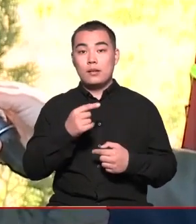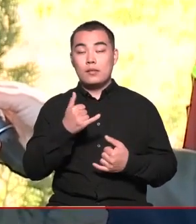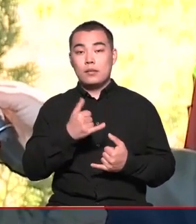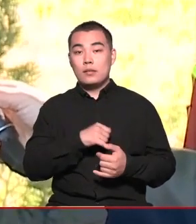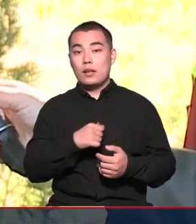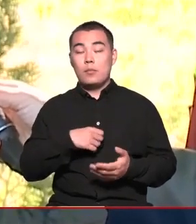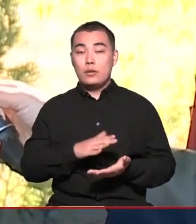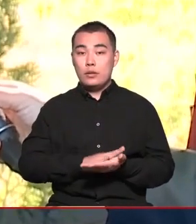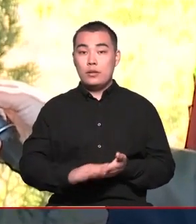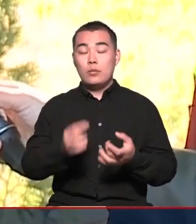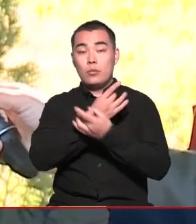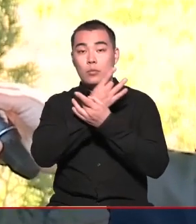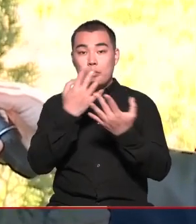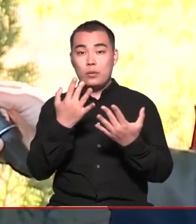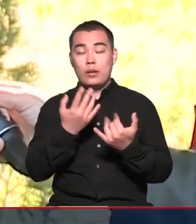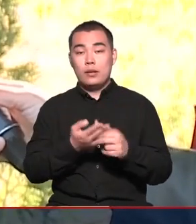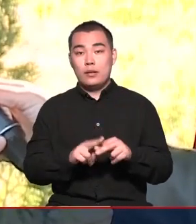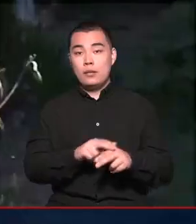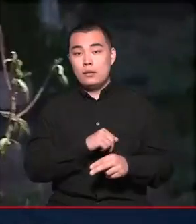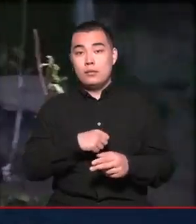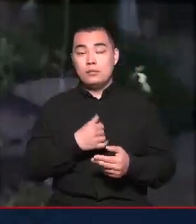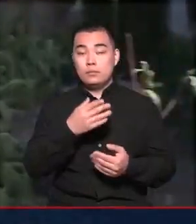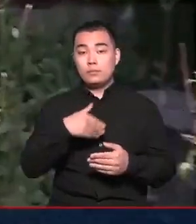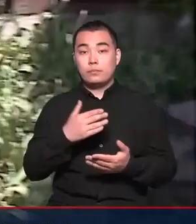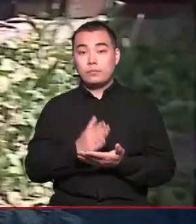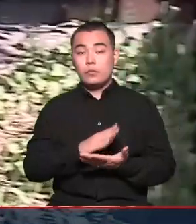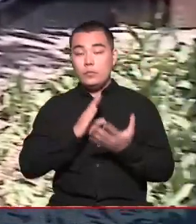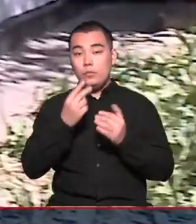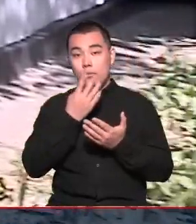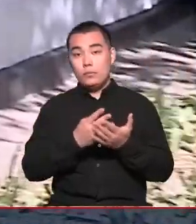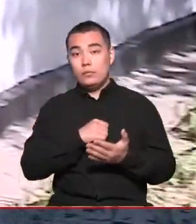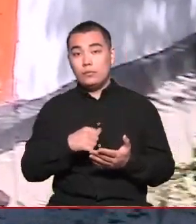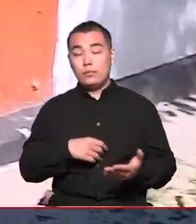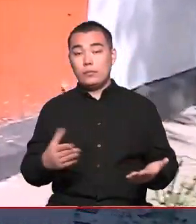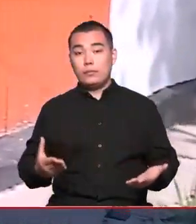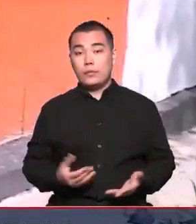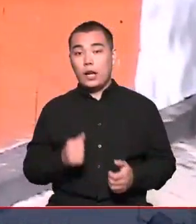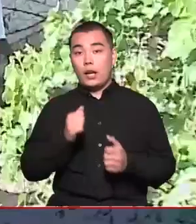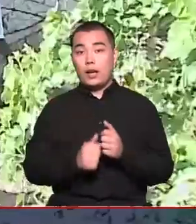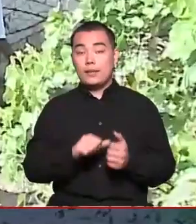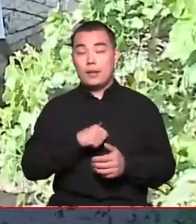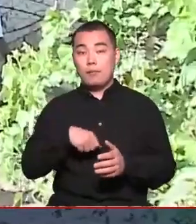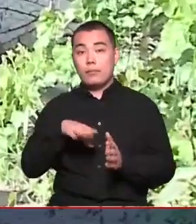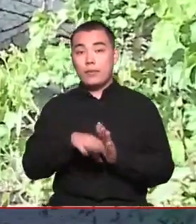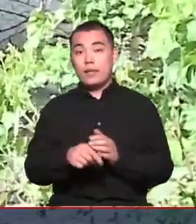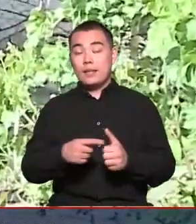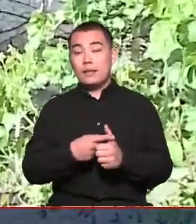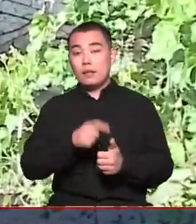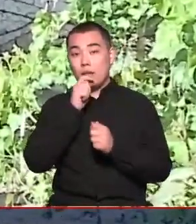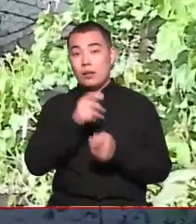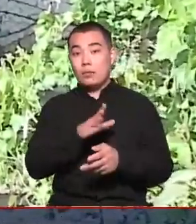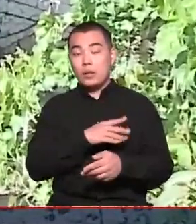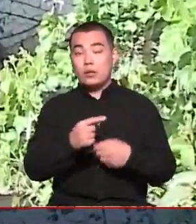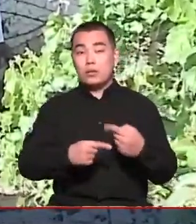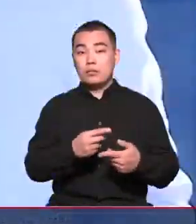саналы, таза мәдениетті жастар келеді деп. Шымшаһарда экоайлық аясында өтетін әрбір шараға ерекше атау берілген. Өнегел